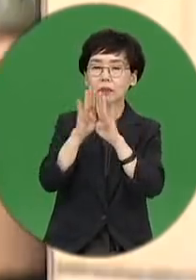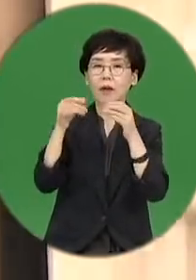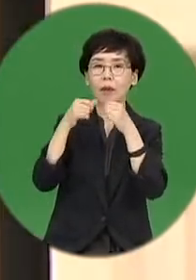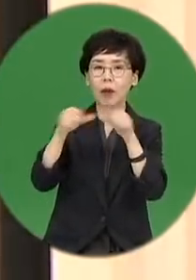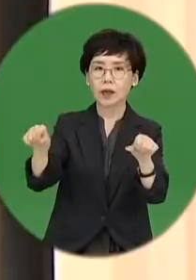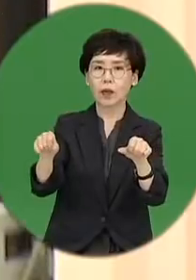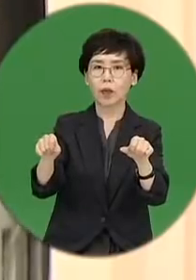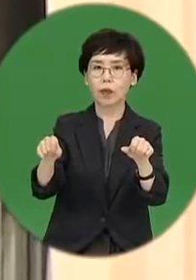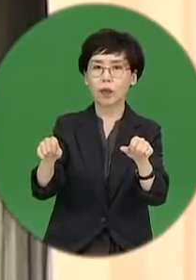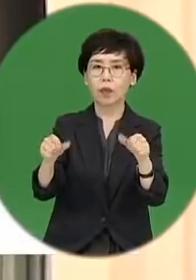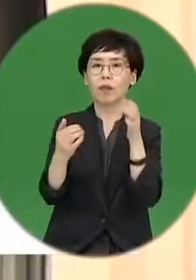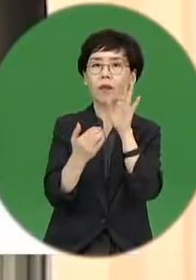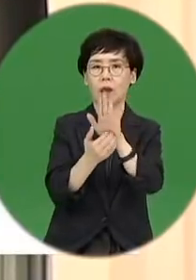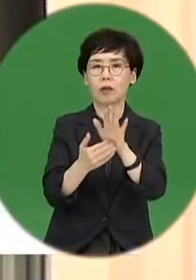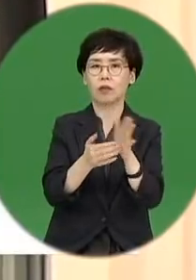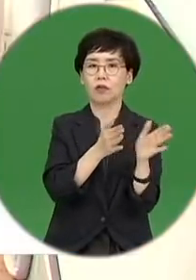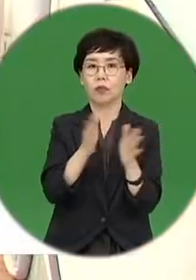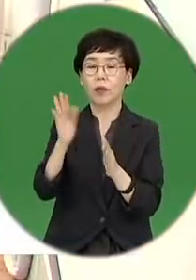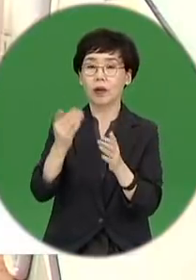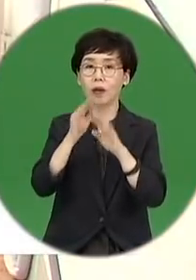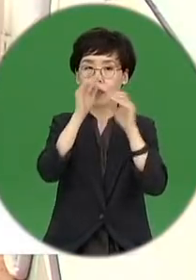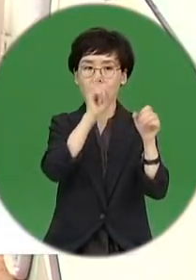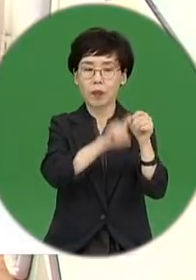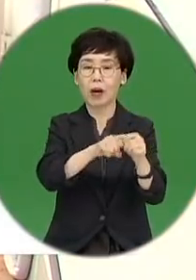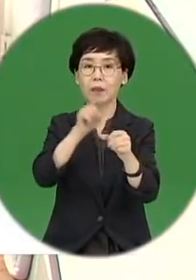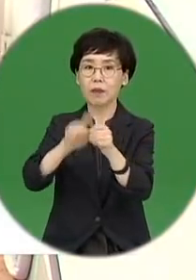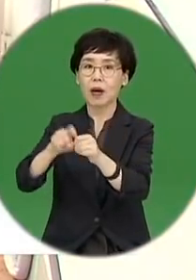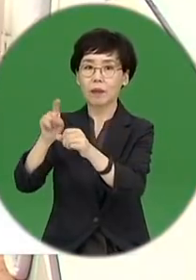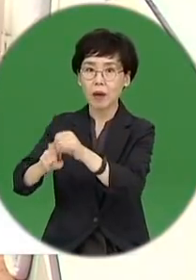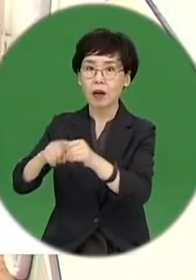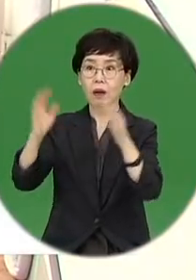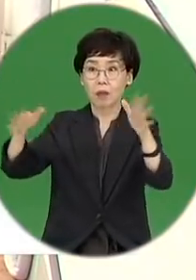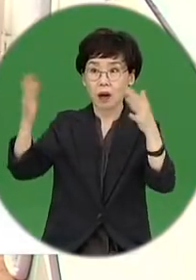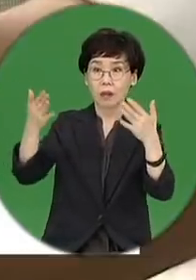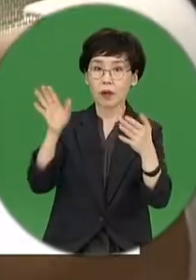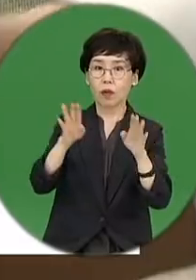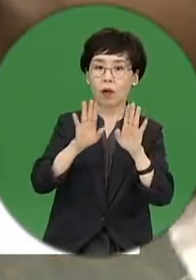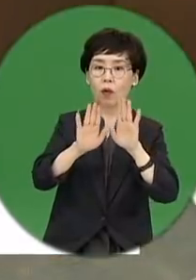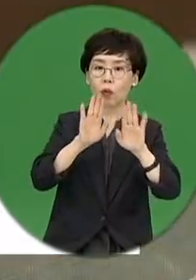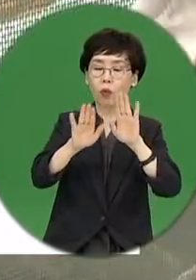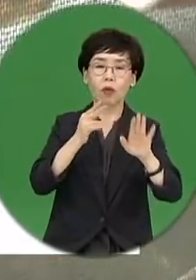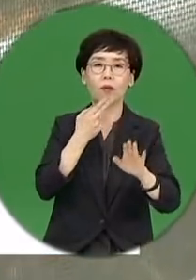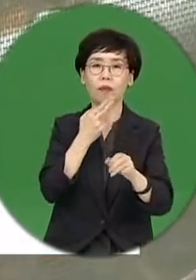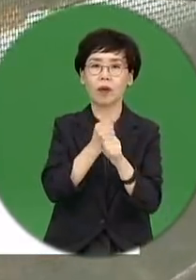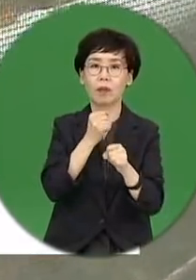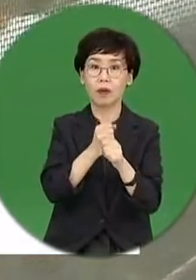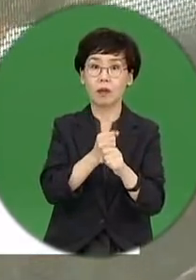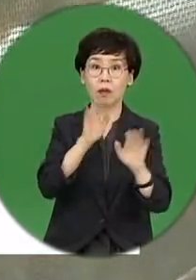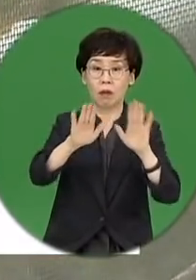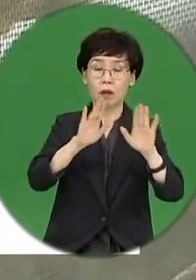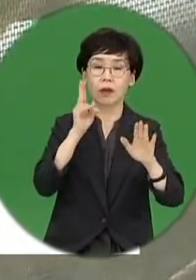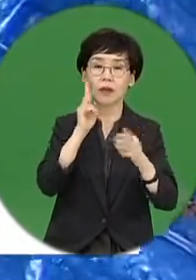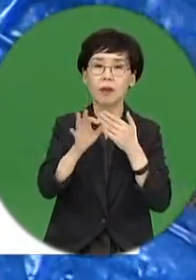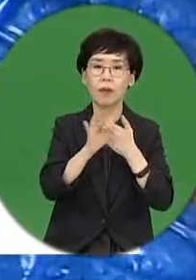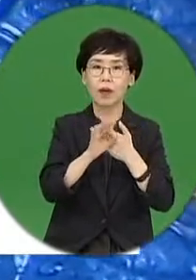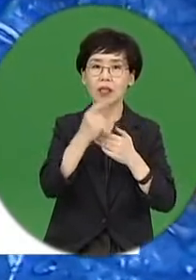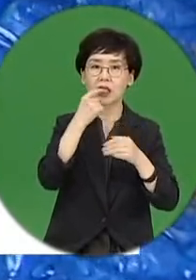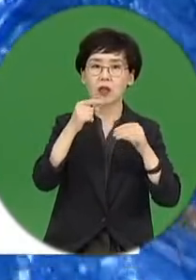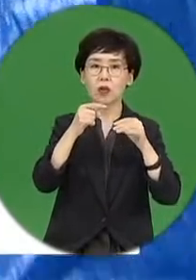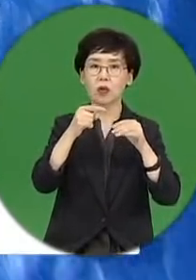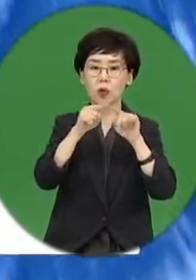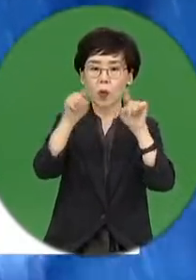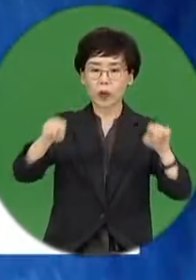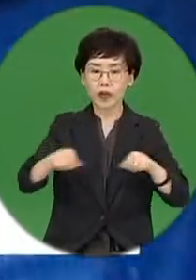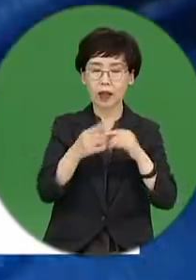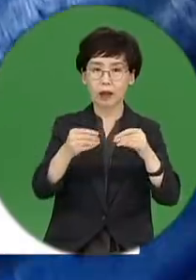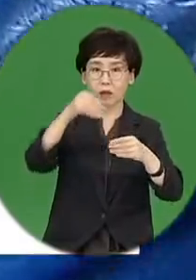합니다. 창문을 모두 잠가 바람에 흔들리지 않게 하고 흔들림이 심하면 종이나 천 조각을 끼웁니다.